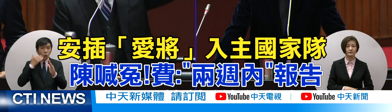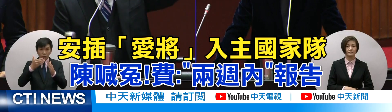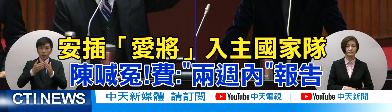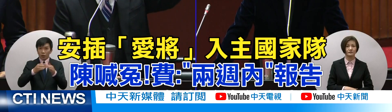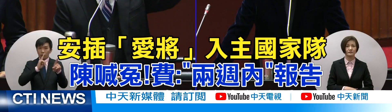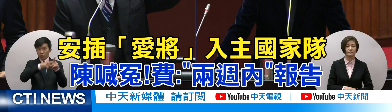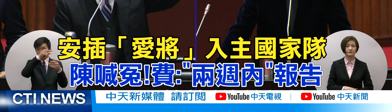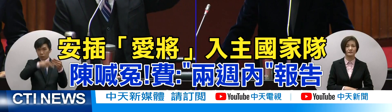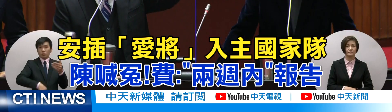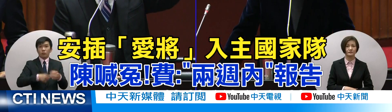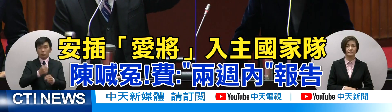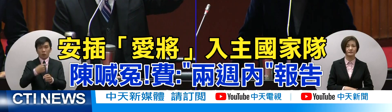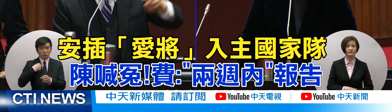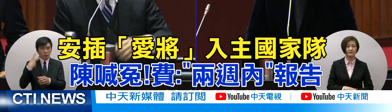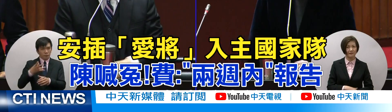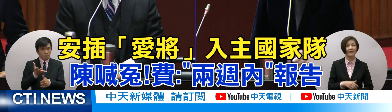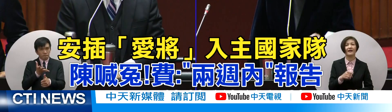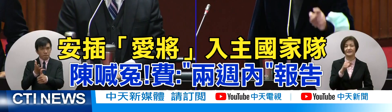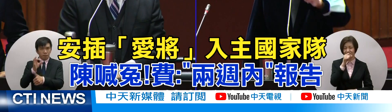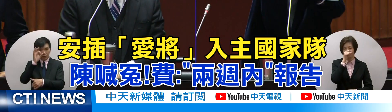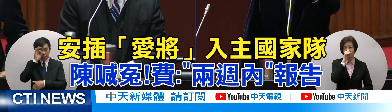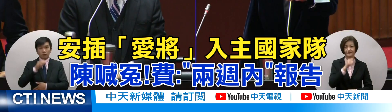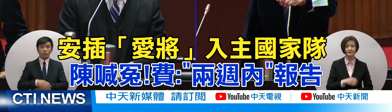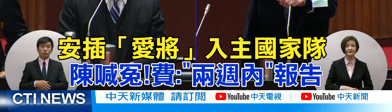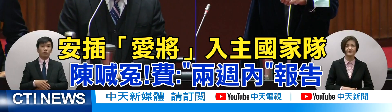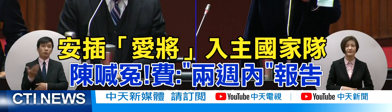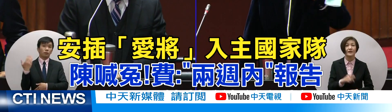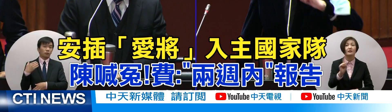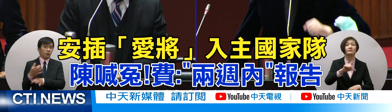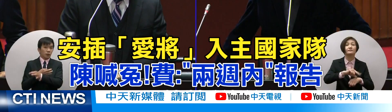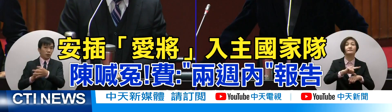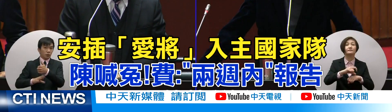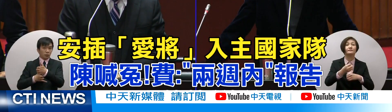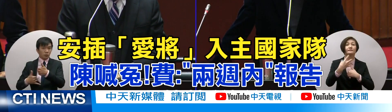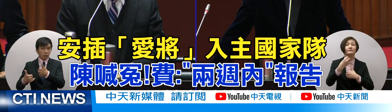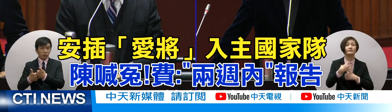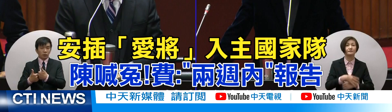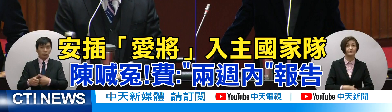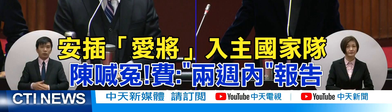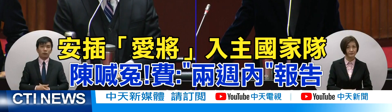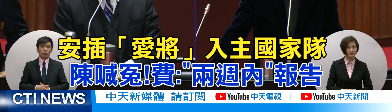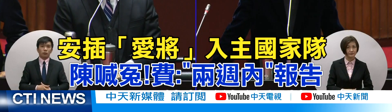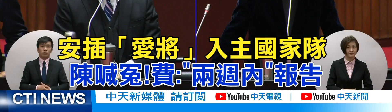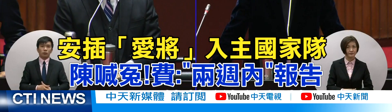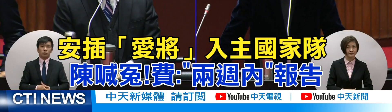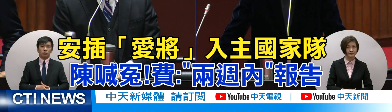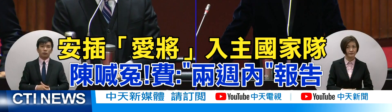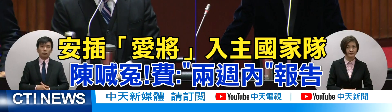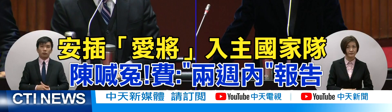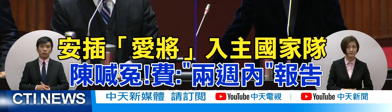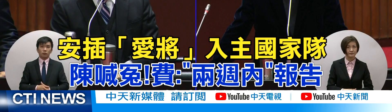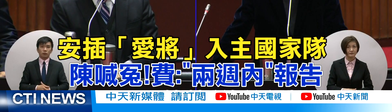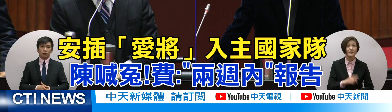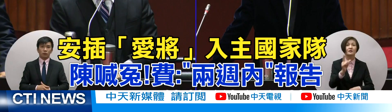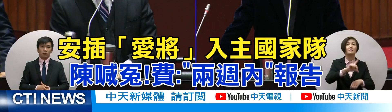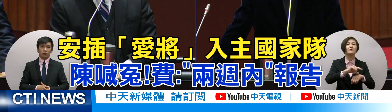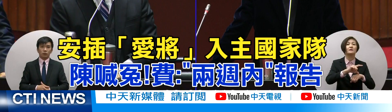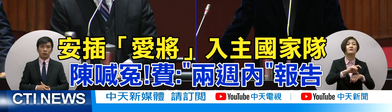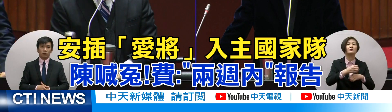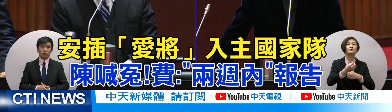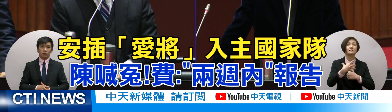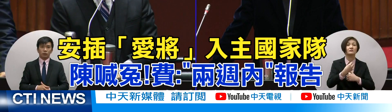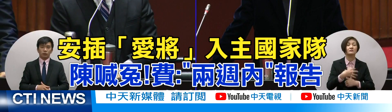来了解看看。 我们在监督委员会 什么时候可以跟我们一个 台农花的 我们立法院一个承